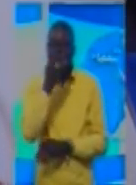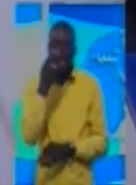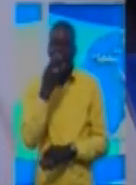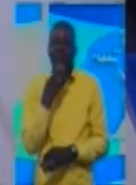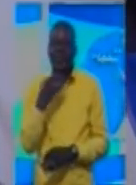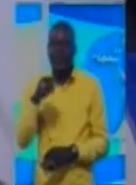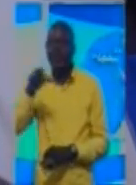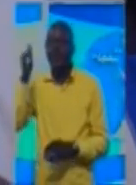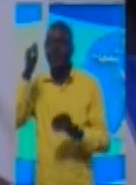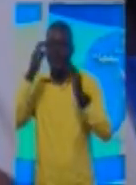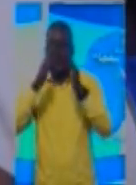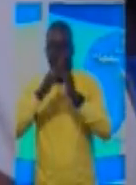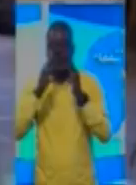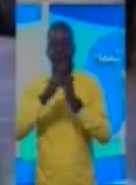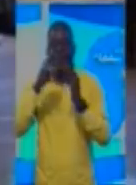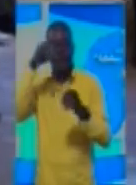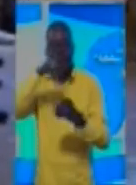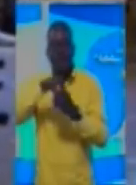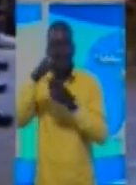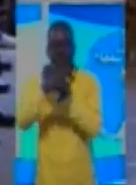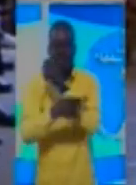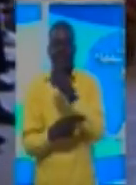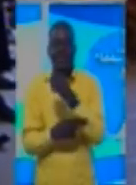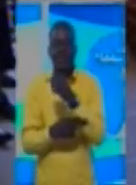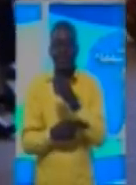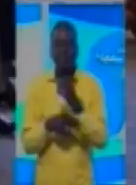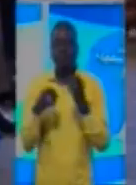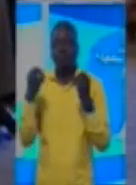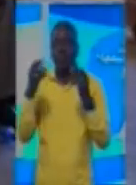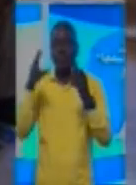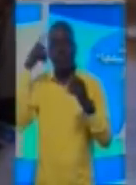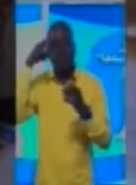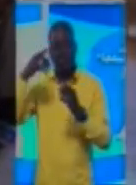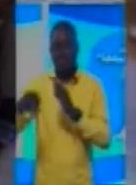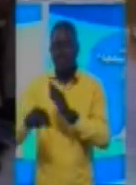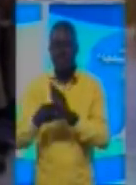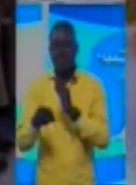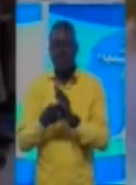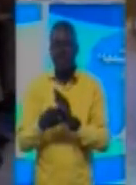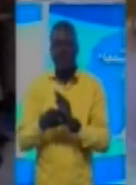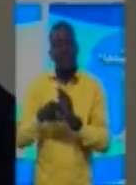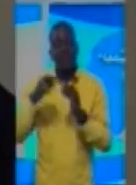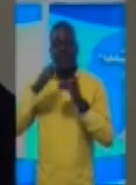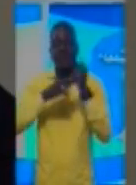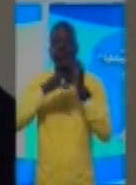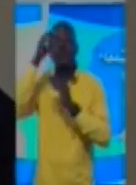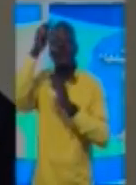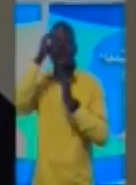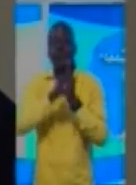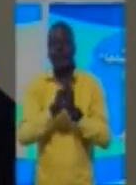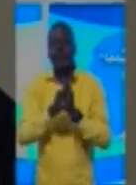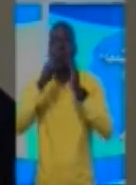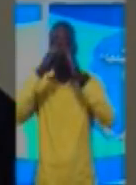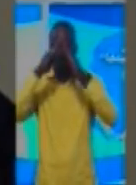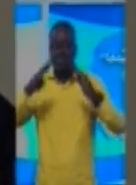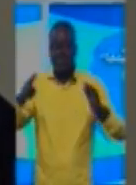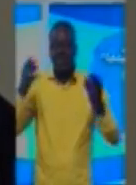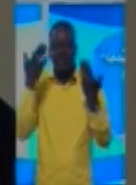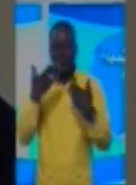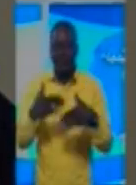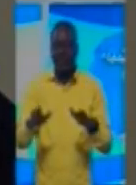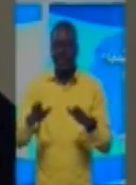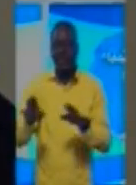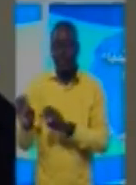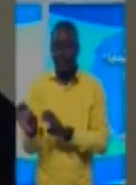dans les autres villes de la région des Cascades. Plusieurs acquis, dont le budget, les sites de construction de certains bâtiments sont déjà